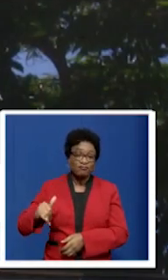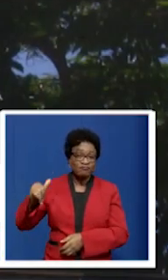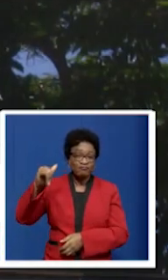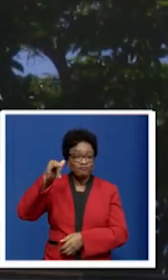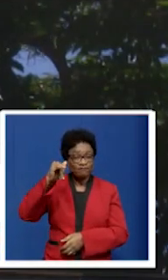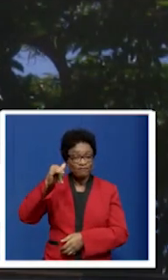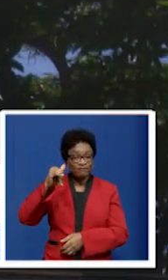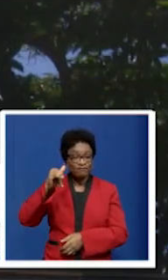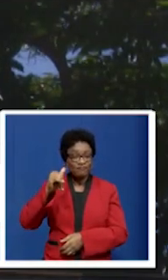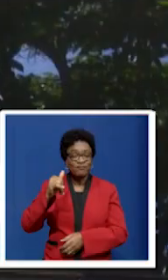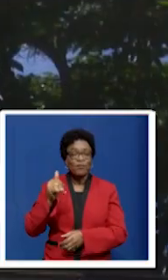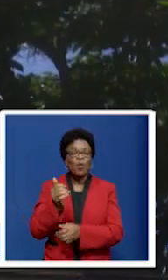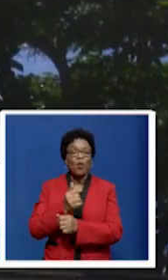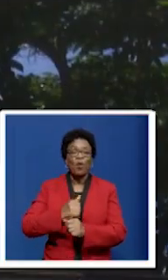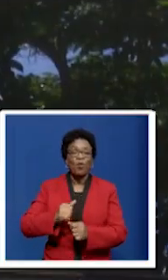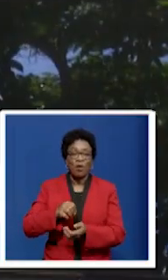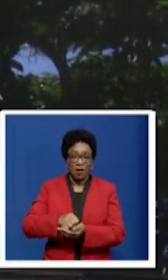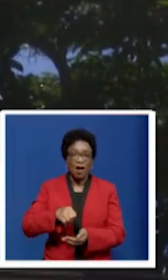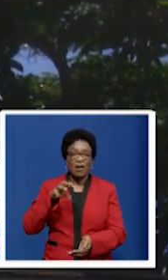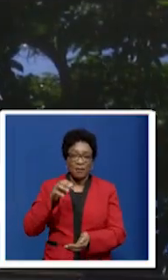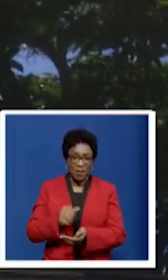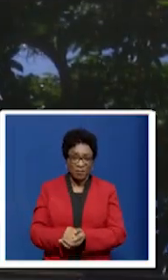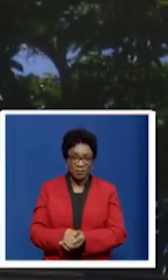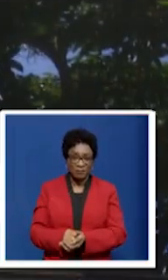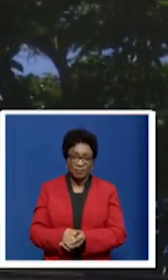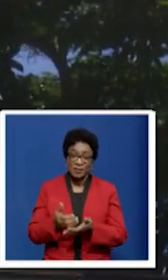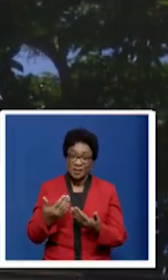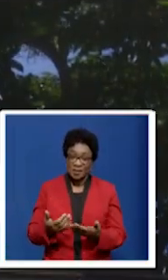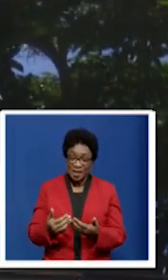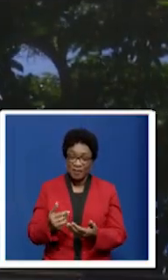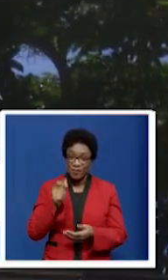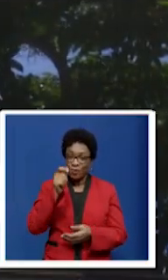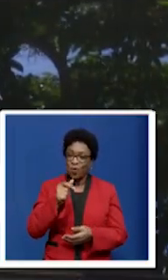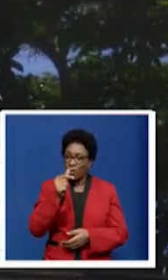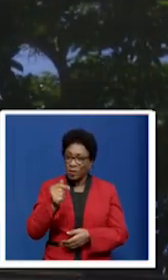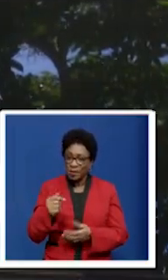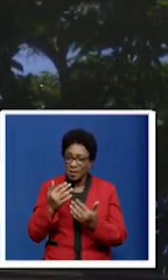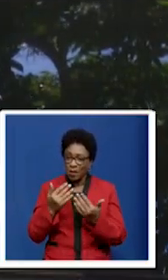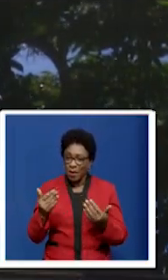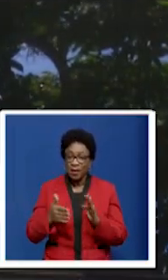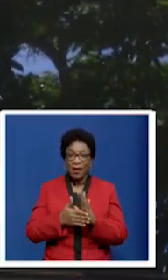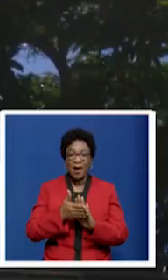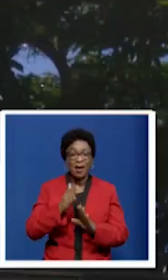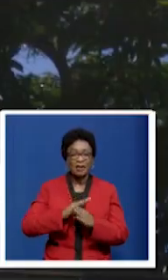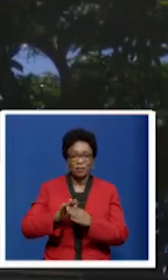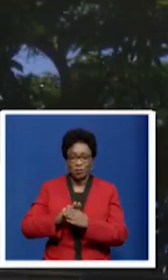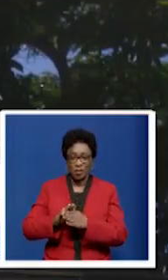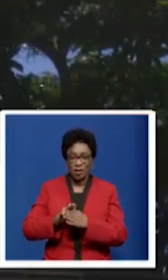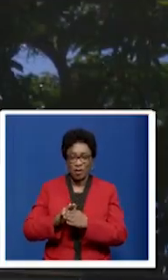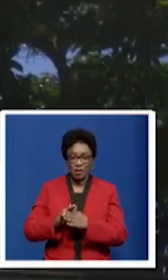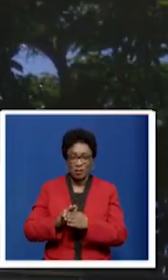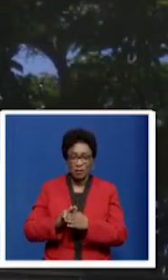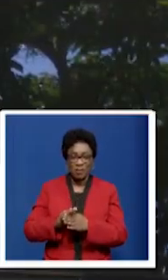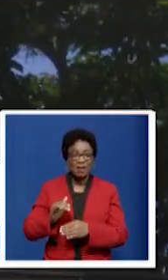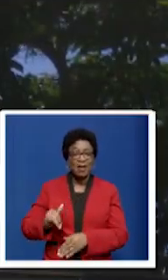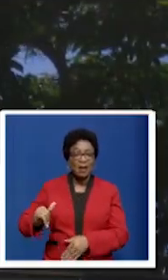unaokoa gharama lakini ni usafiri ambao kwa Sasa Hivi watanzania Wengi wameanza kuutumia ukipanda ndege kutoka